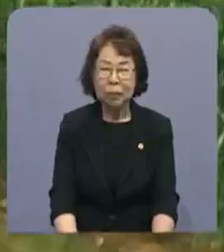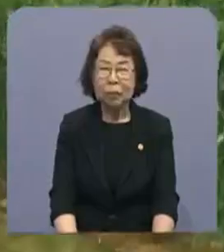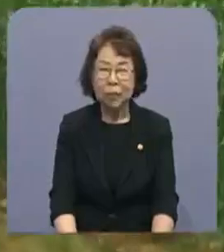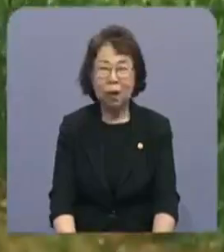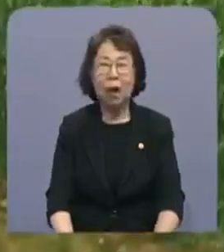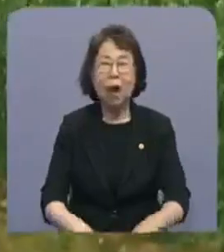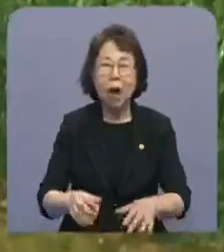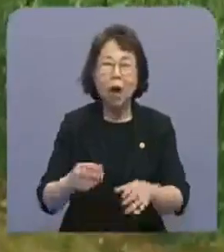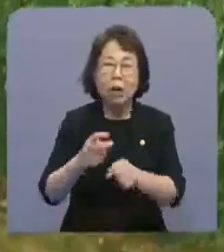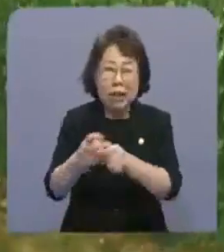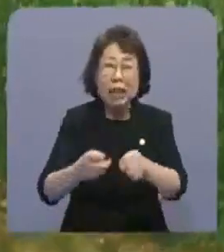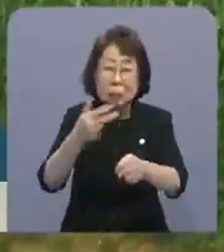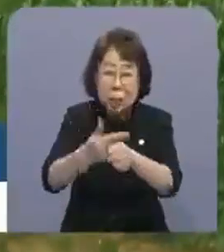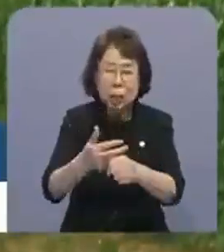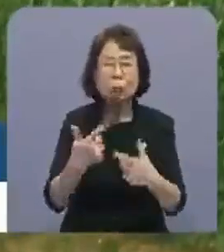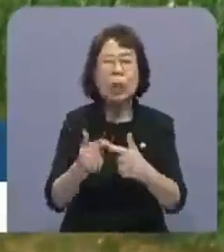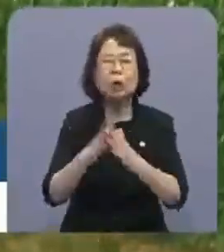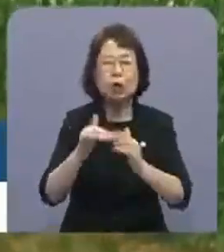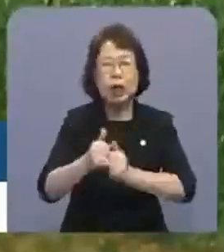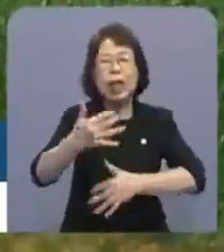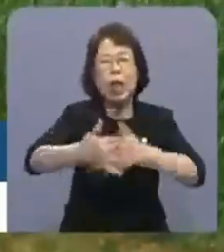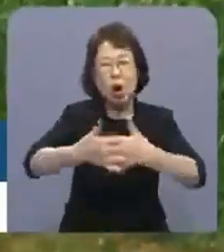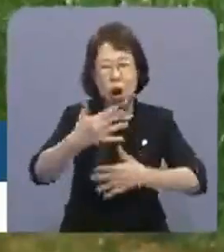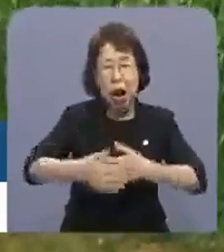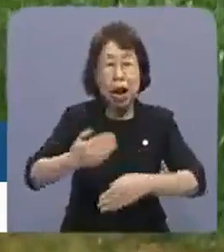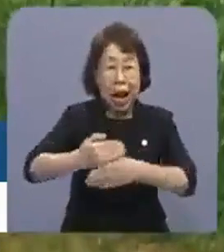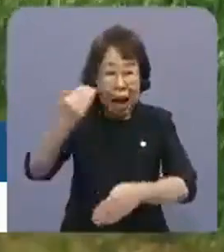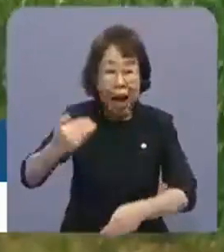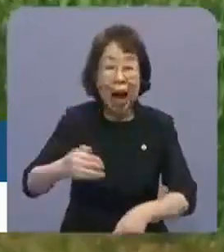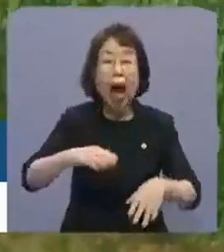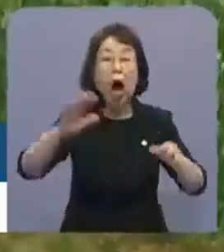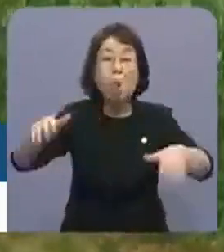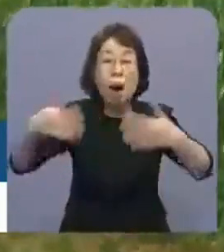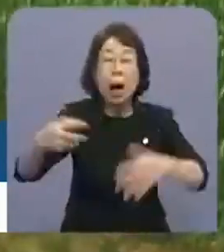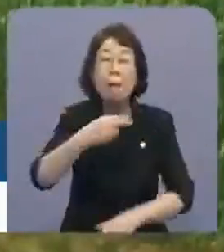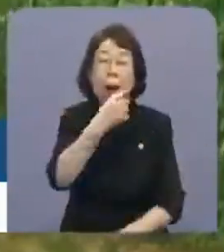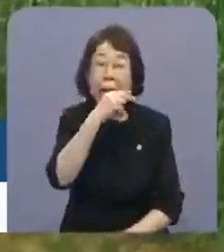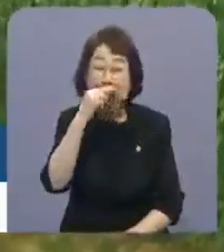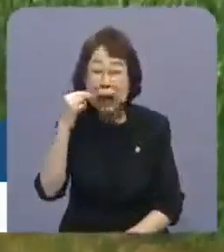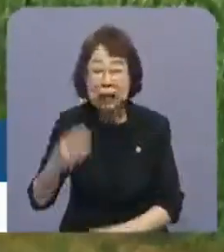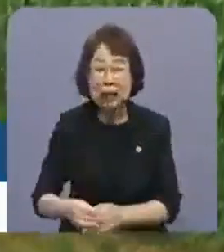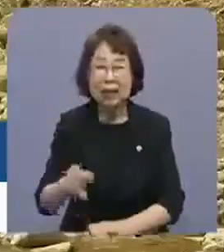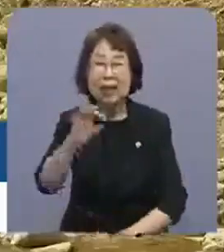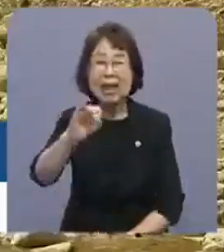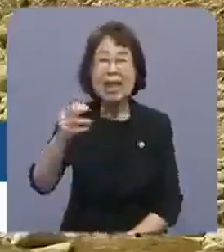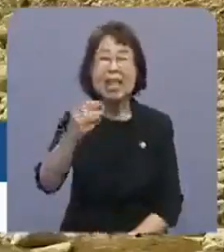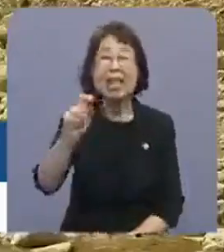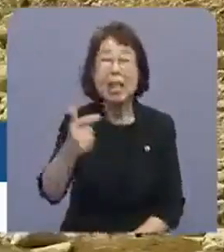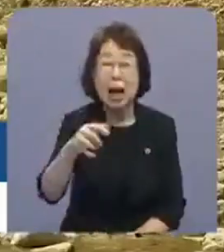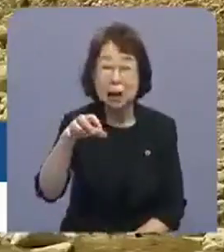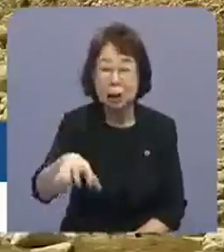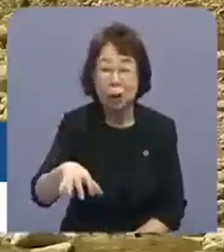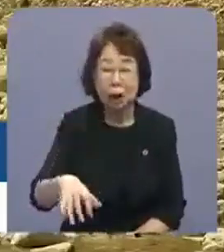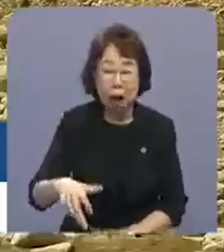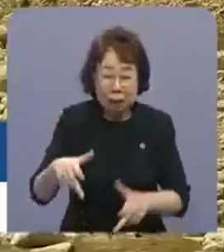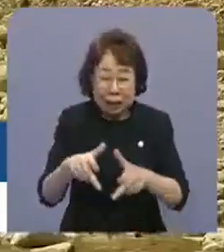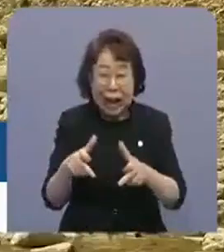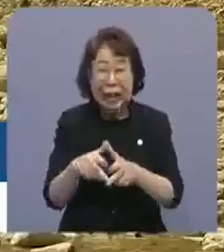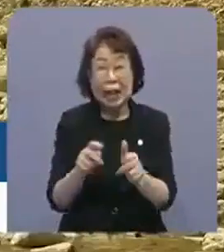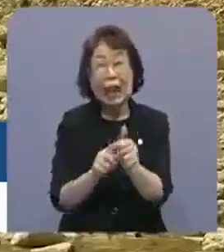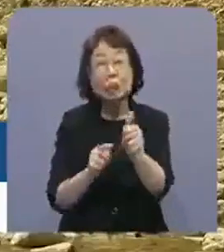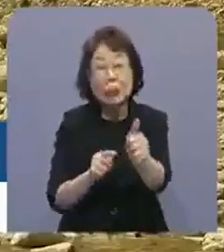27회째를 맞는 부산 국제영화제 개막작 바람의 향기입니다. 이란의 외딴 시골 마을에 하반신 장애가 있는